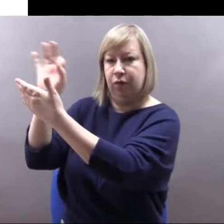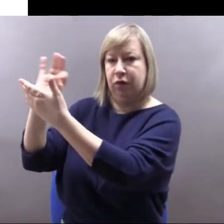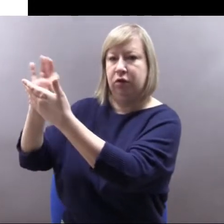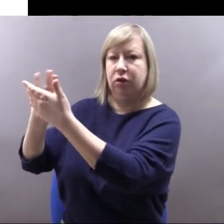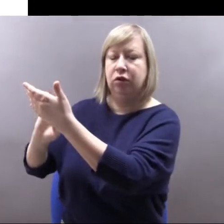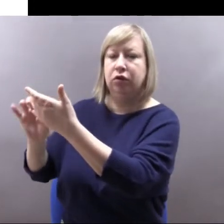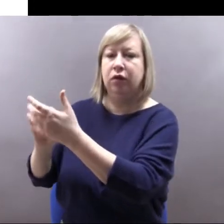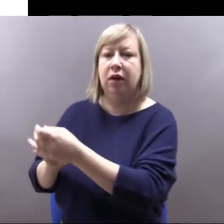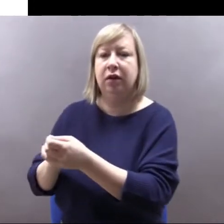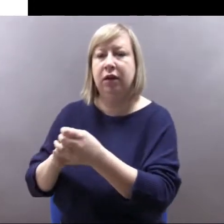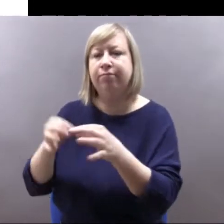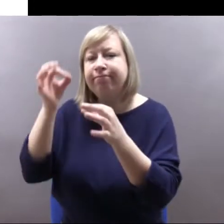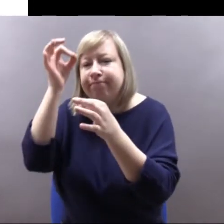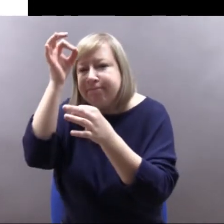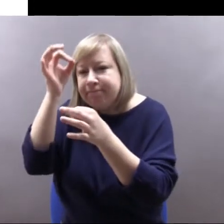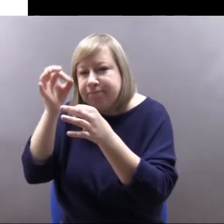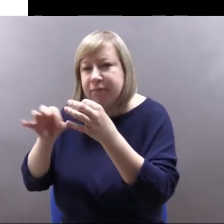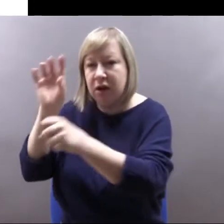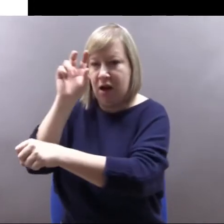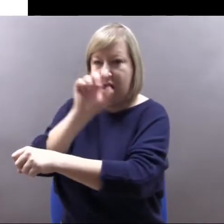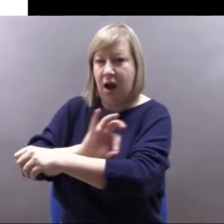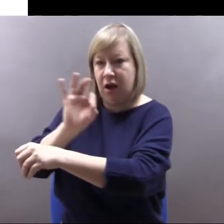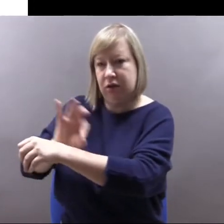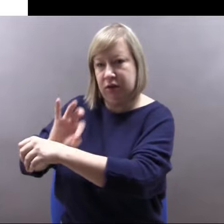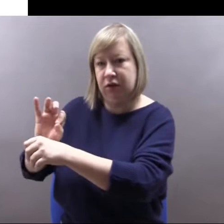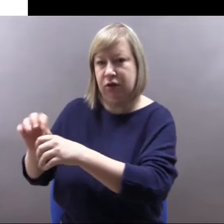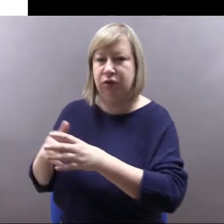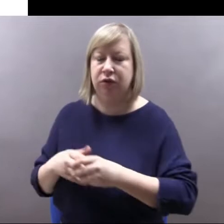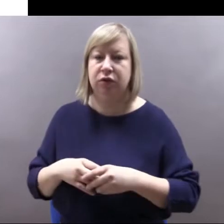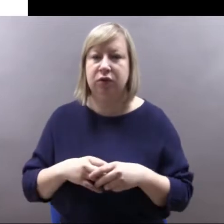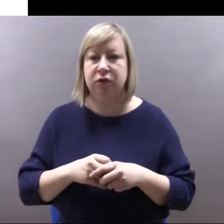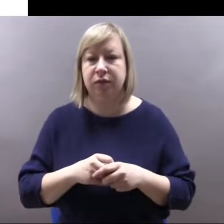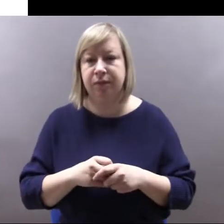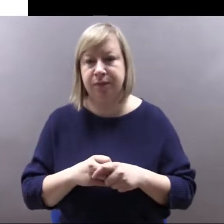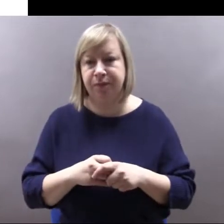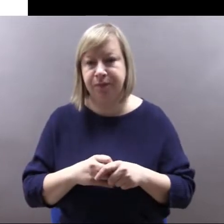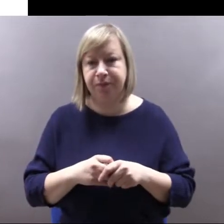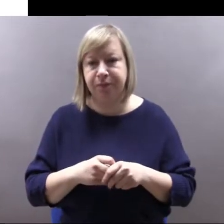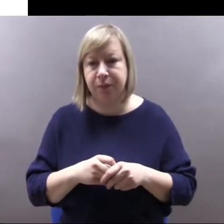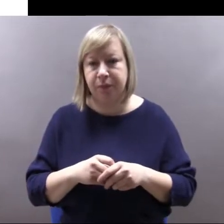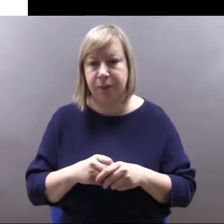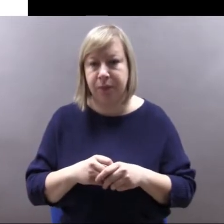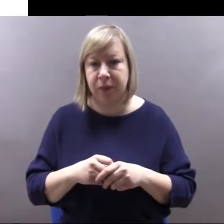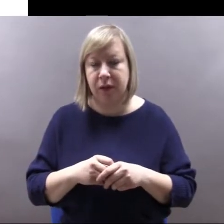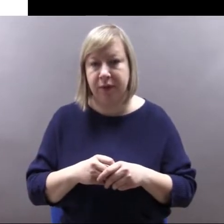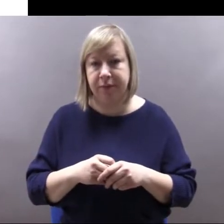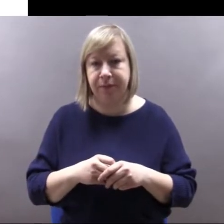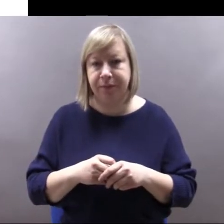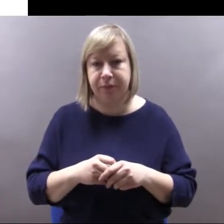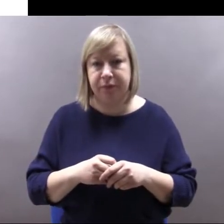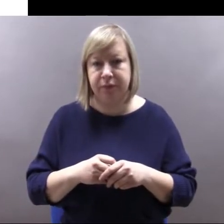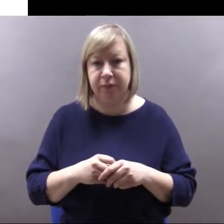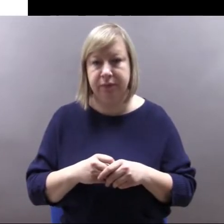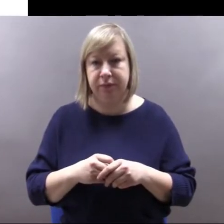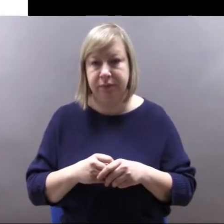Natomiast trzeba wiedzieć, że te przestrzenie podczas powojennej odbudowy w ogóle nie były brane